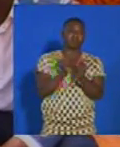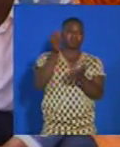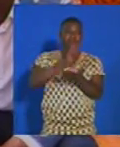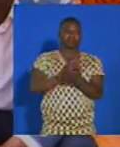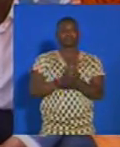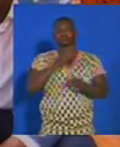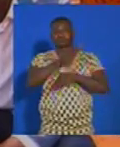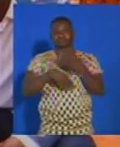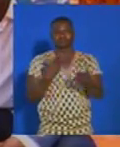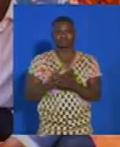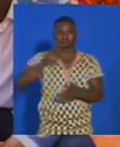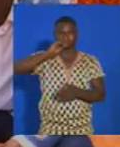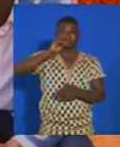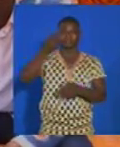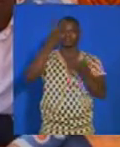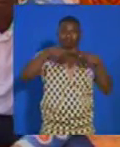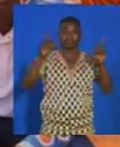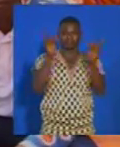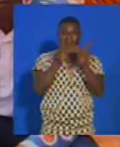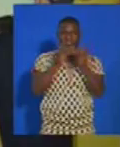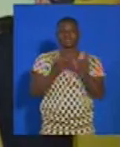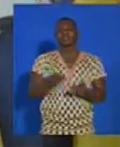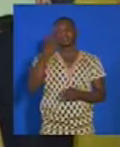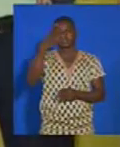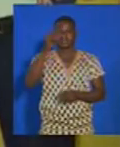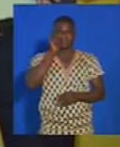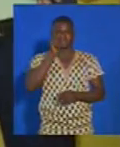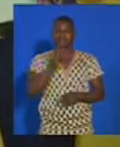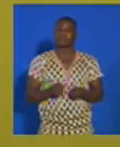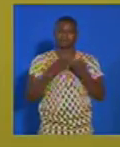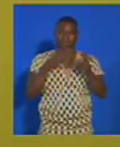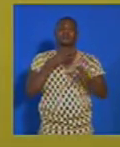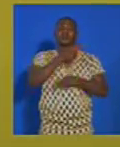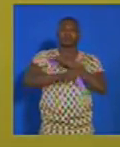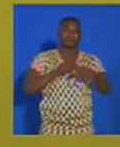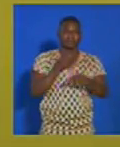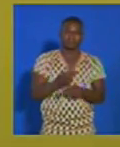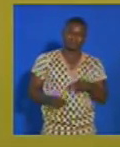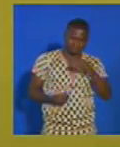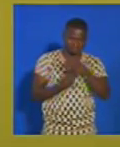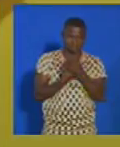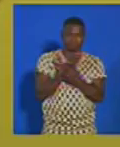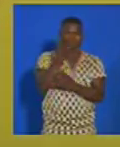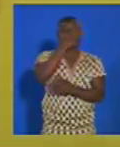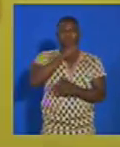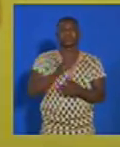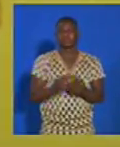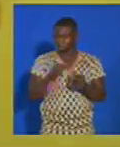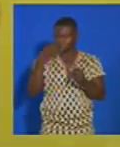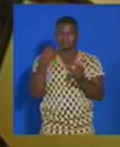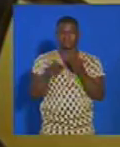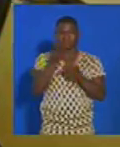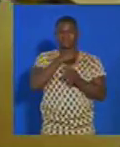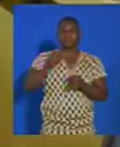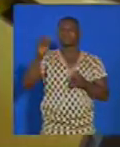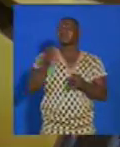sont au total 16 lauréats, dont 5 filles de plusieurs nationalités, sorties de la 14e promotion des gynécologues